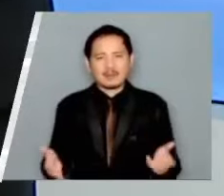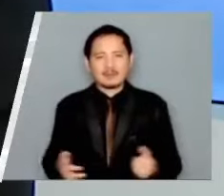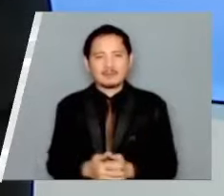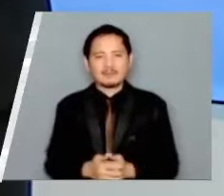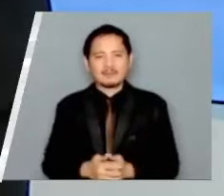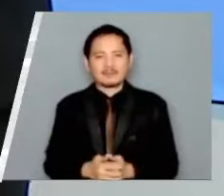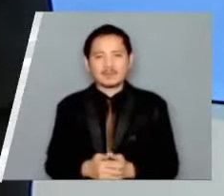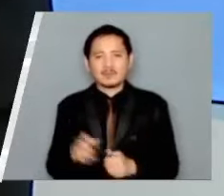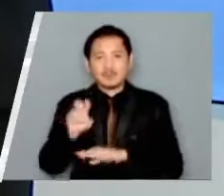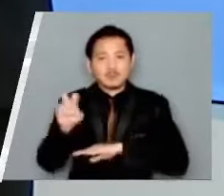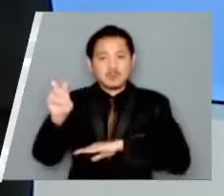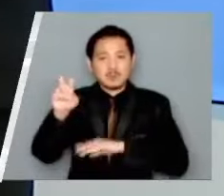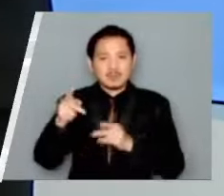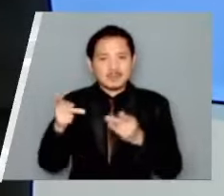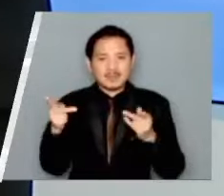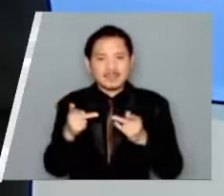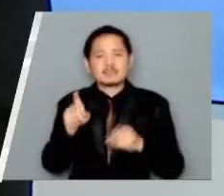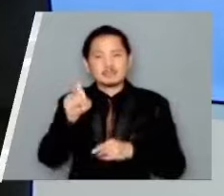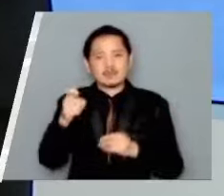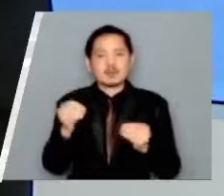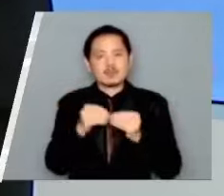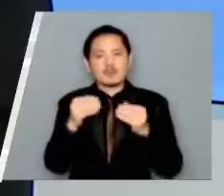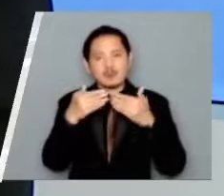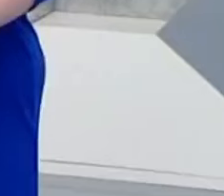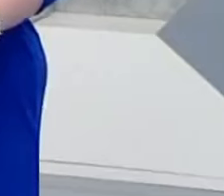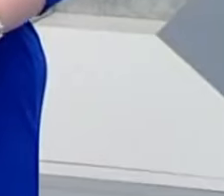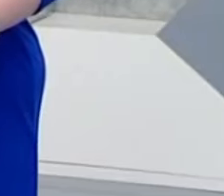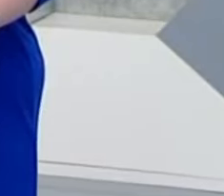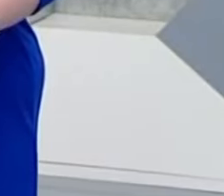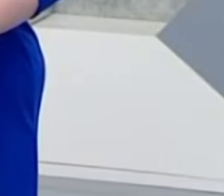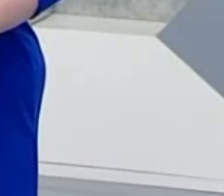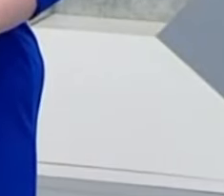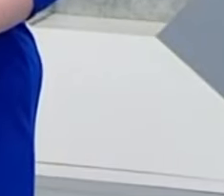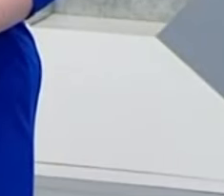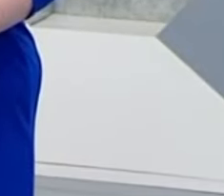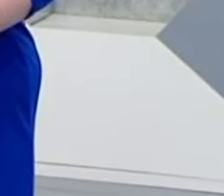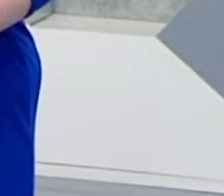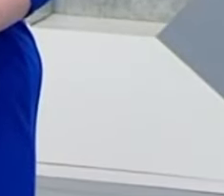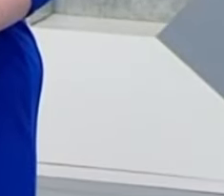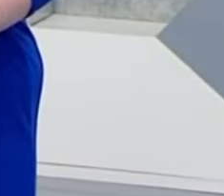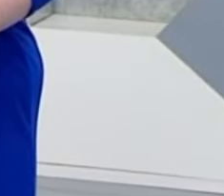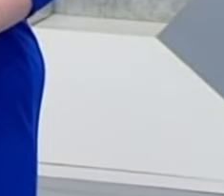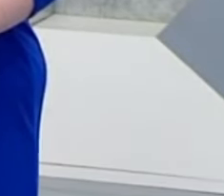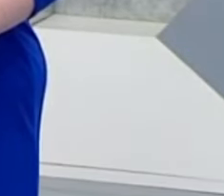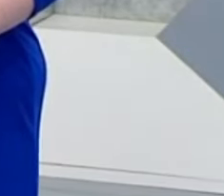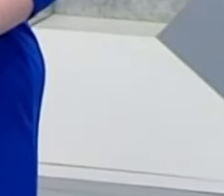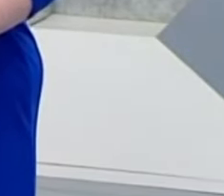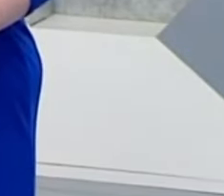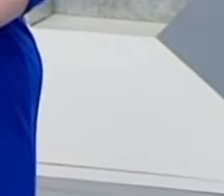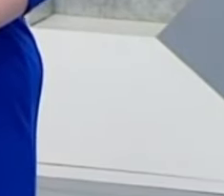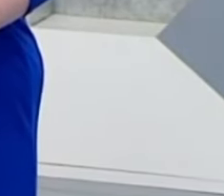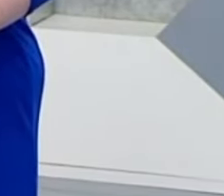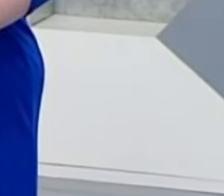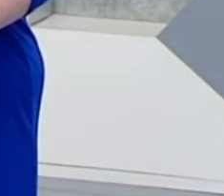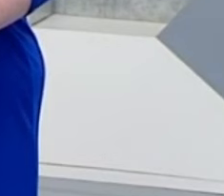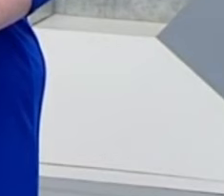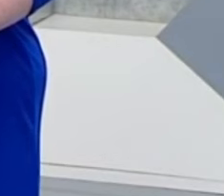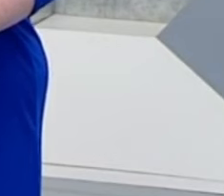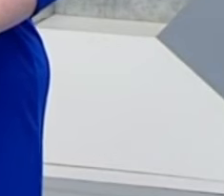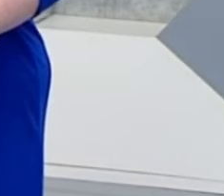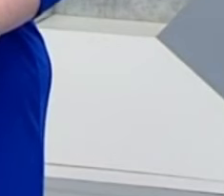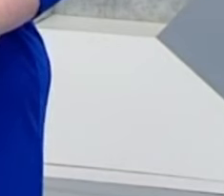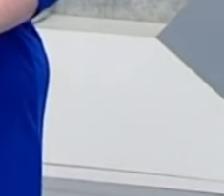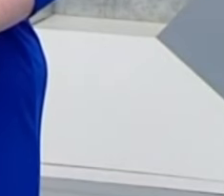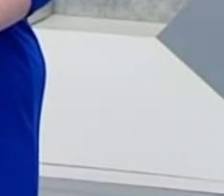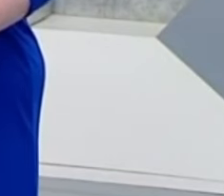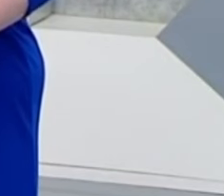spots natin, mas maging friendly pa happy dapat. Happy birthday, Migs! Happy birthday! Kapuso, para sa mga maiinit na balita, mag-subscribe sa GMA